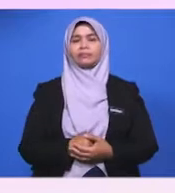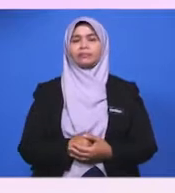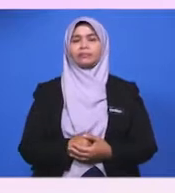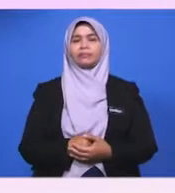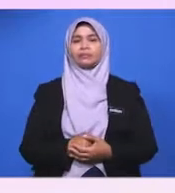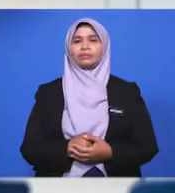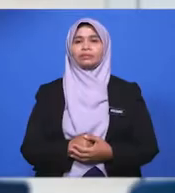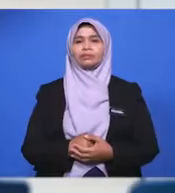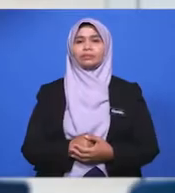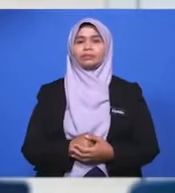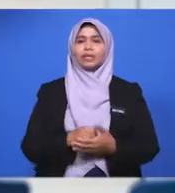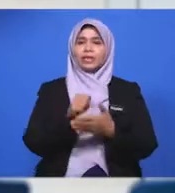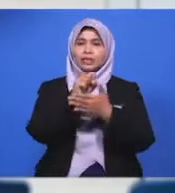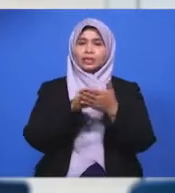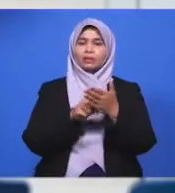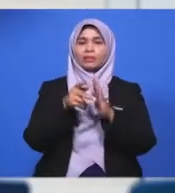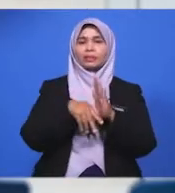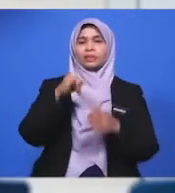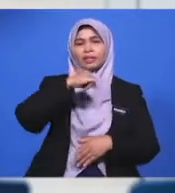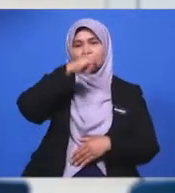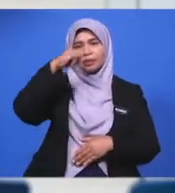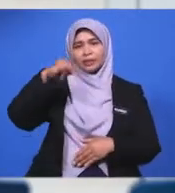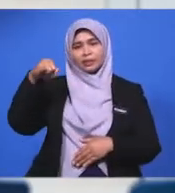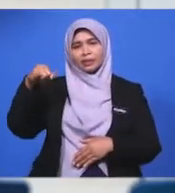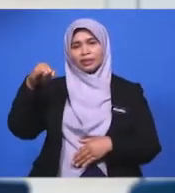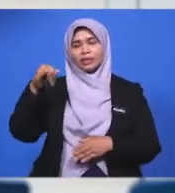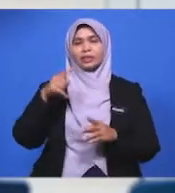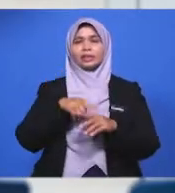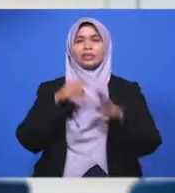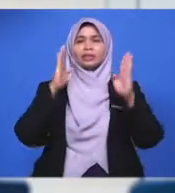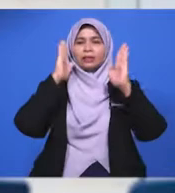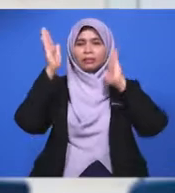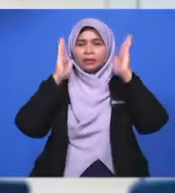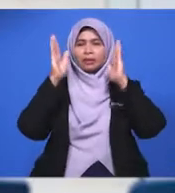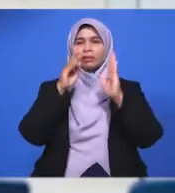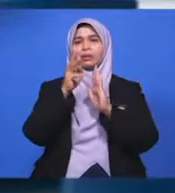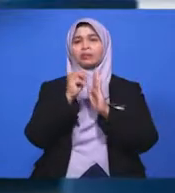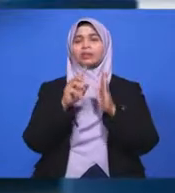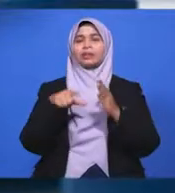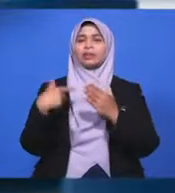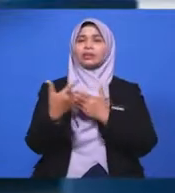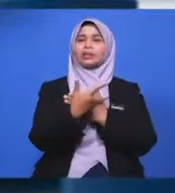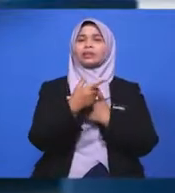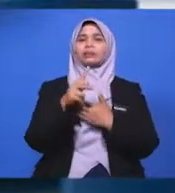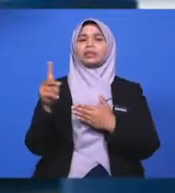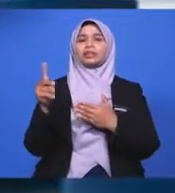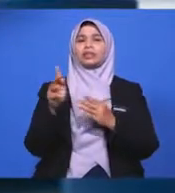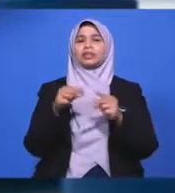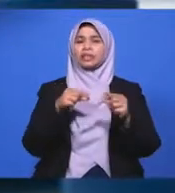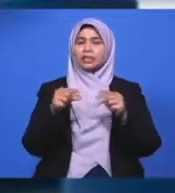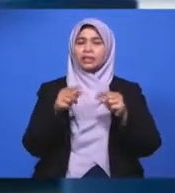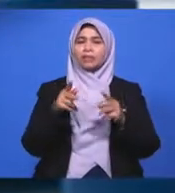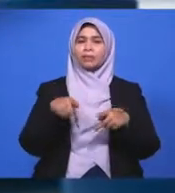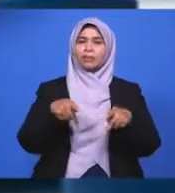perindustrian. Sektor perindustrian di Malaysia melibatkan kegiatan